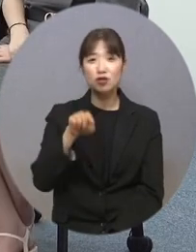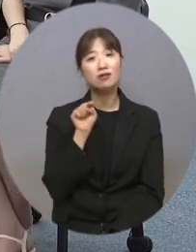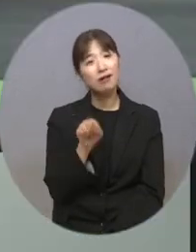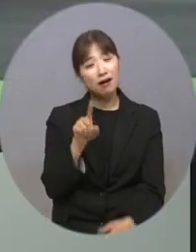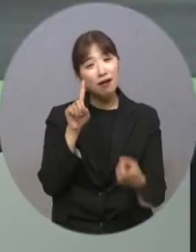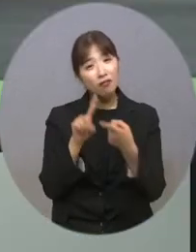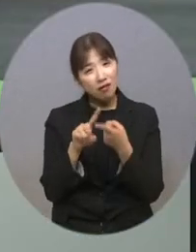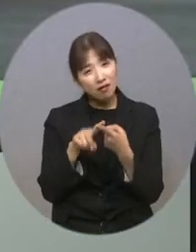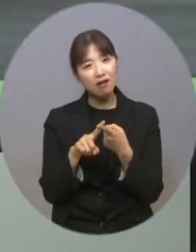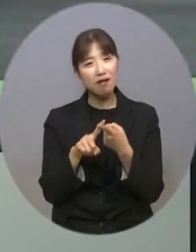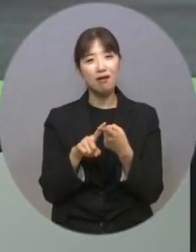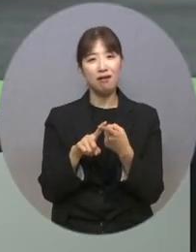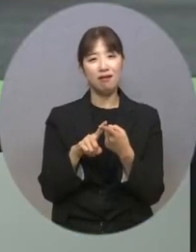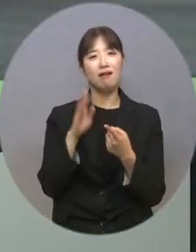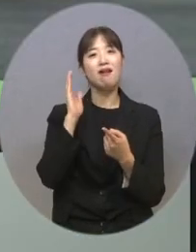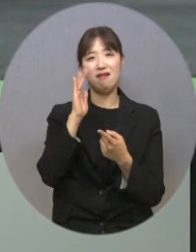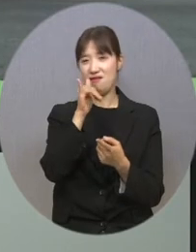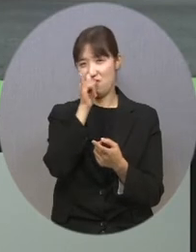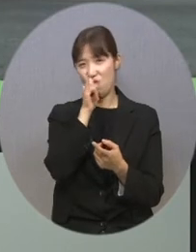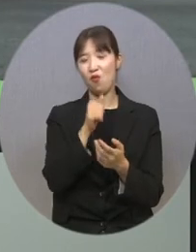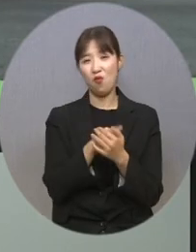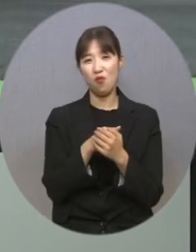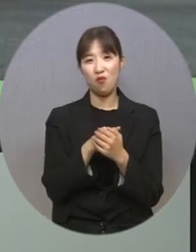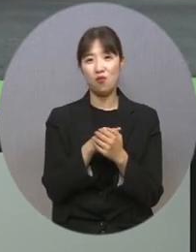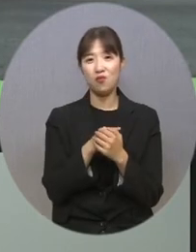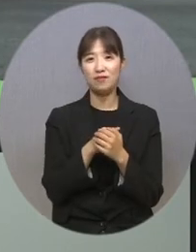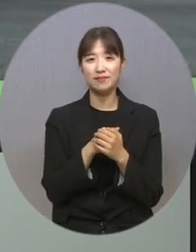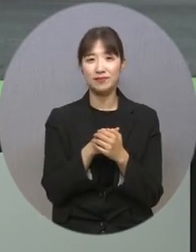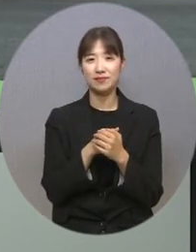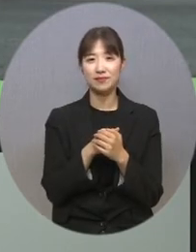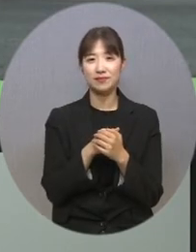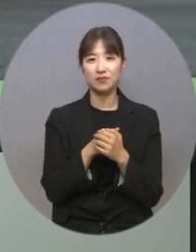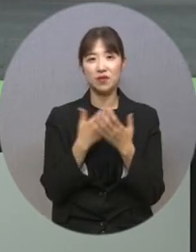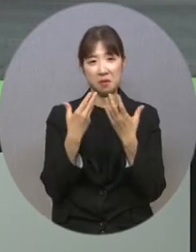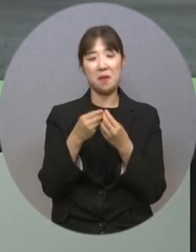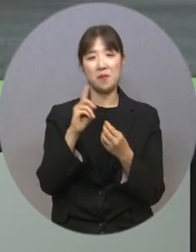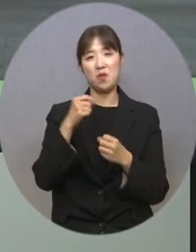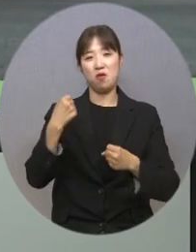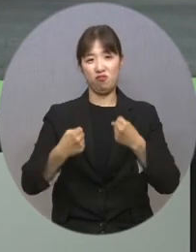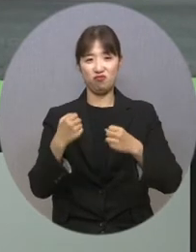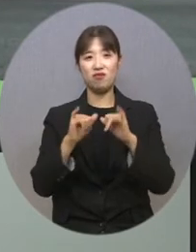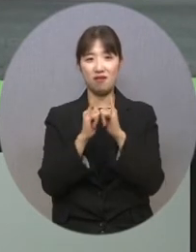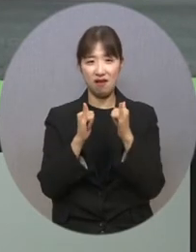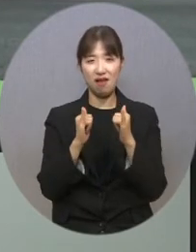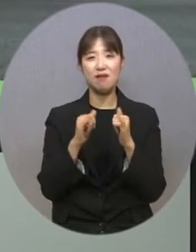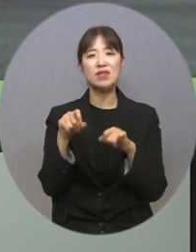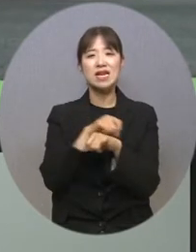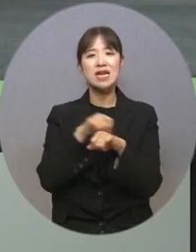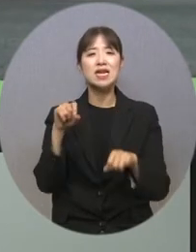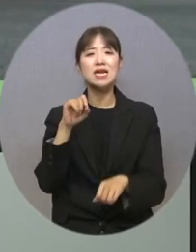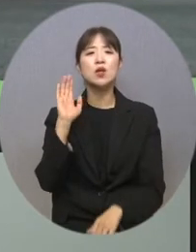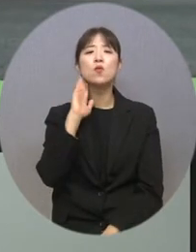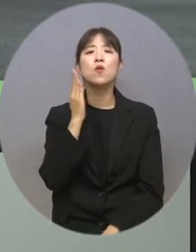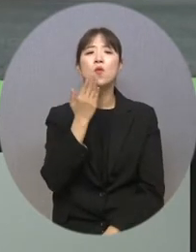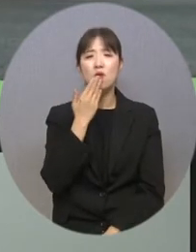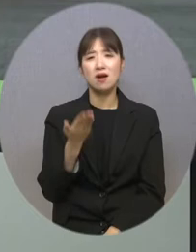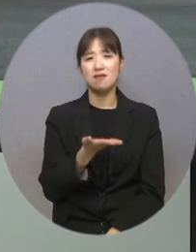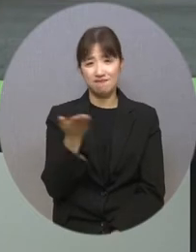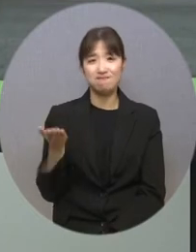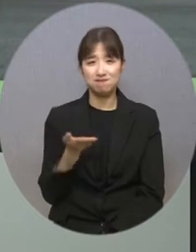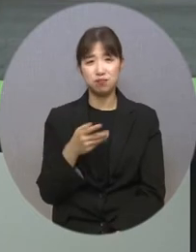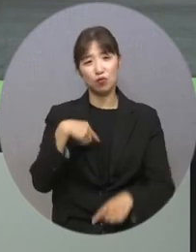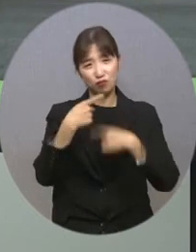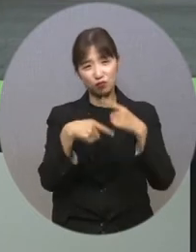경우도 많이 얘기가 나와요 그래서 그 운전자 분들이 특히 제노아 인 분들